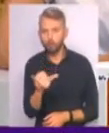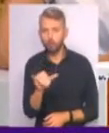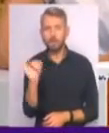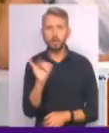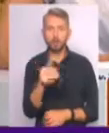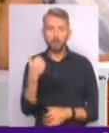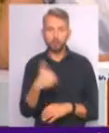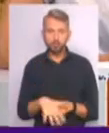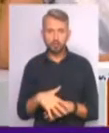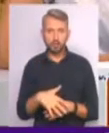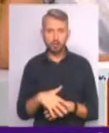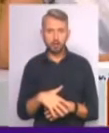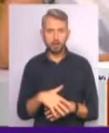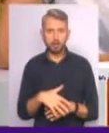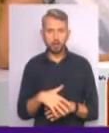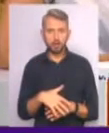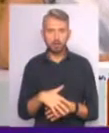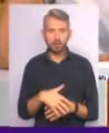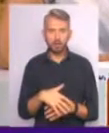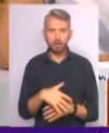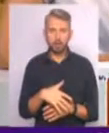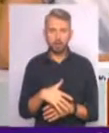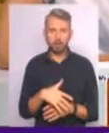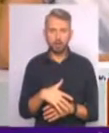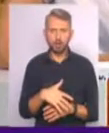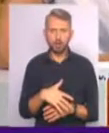уже достигает до 4 бутылок.